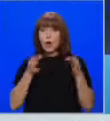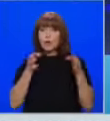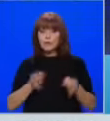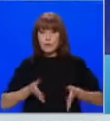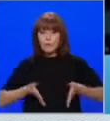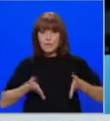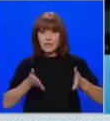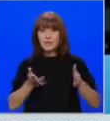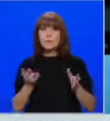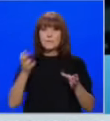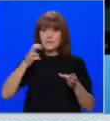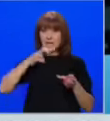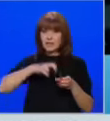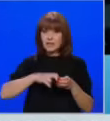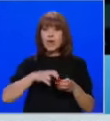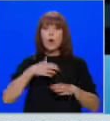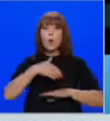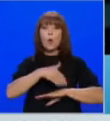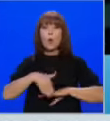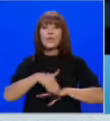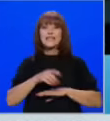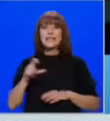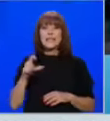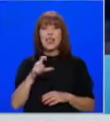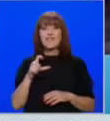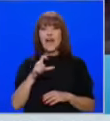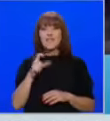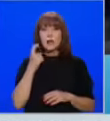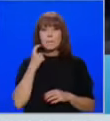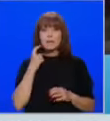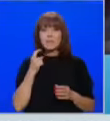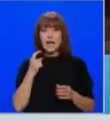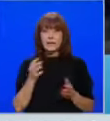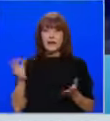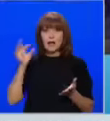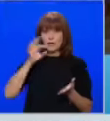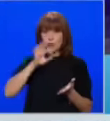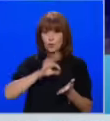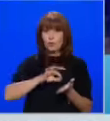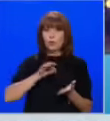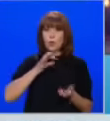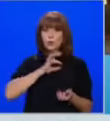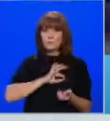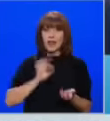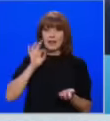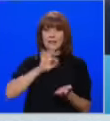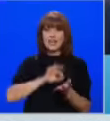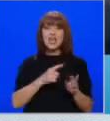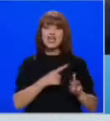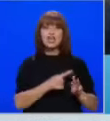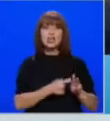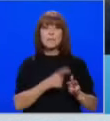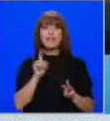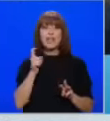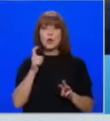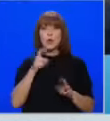Той се е качил от улица Славянска беседа и успял да стигне до тук пешеходната пътека на Шишман и Гурко,